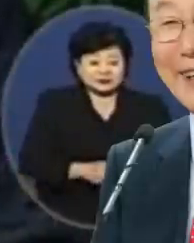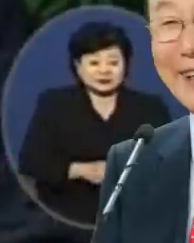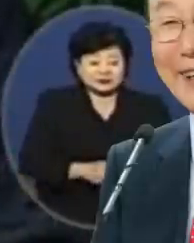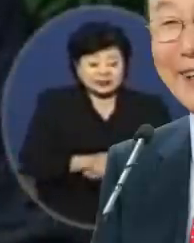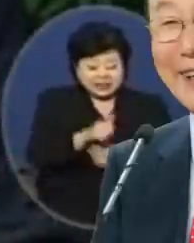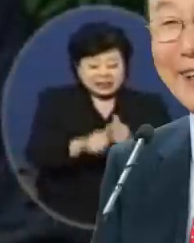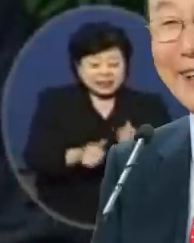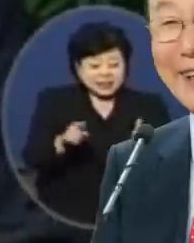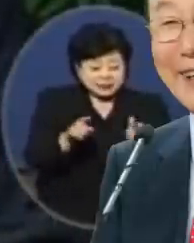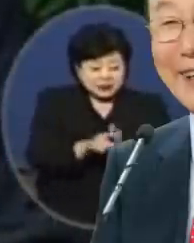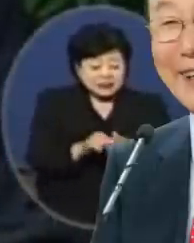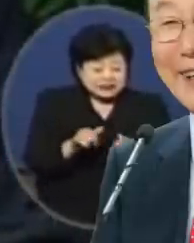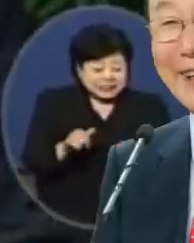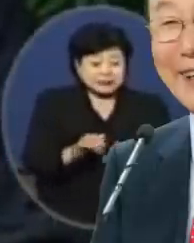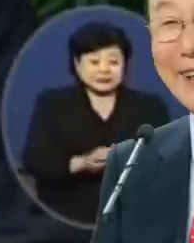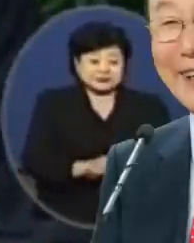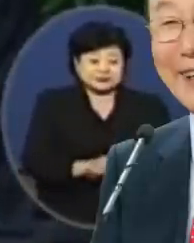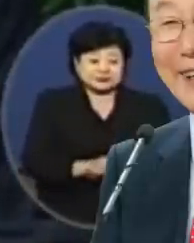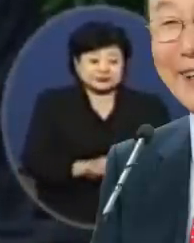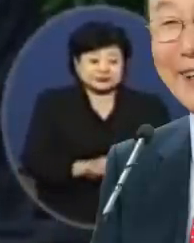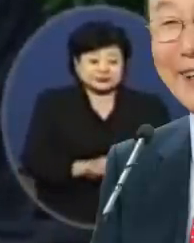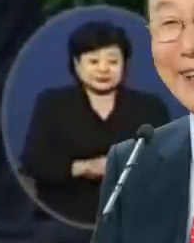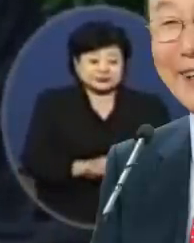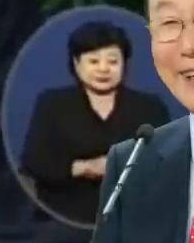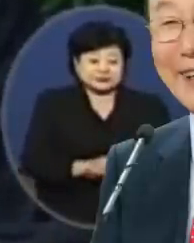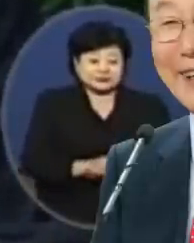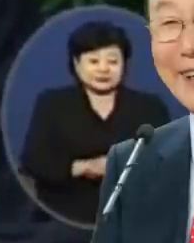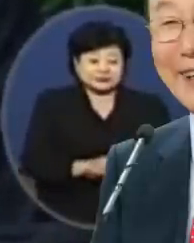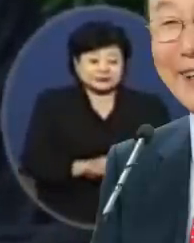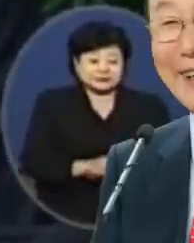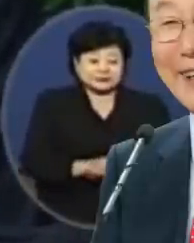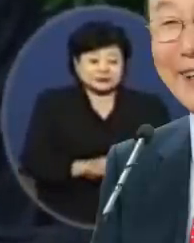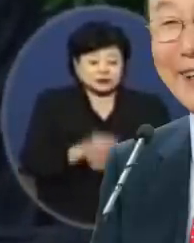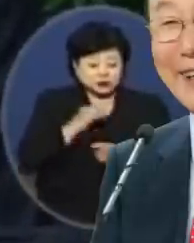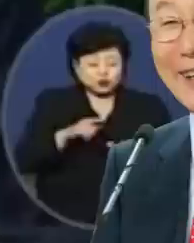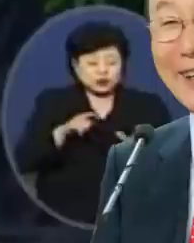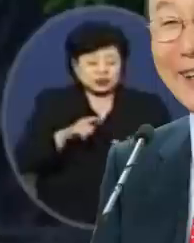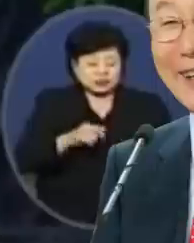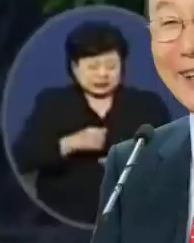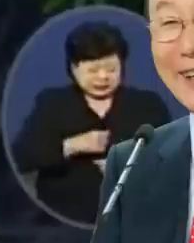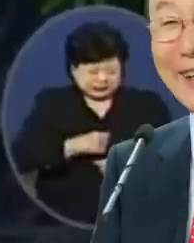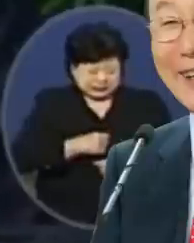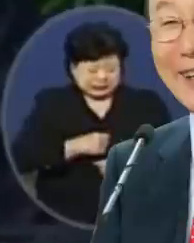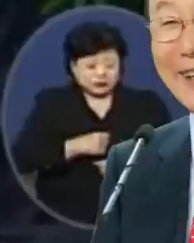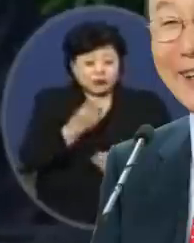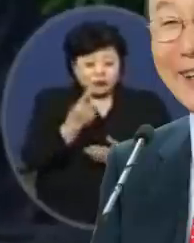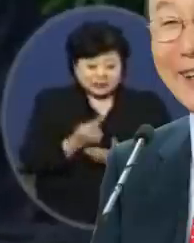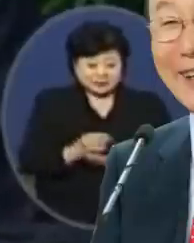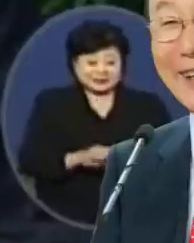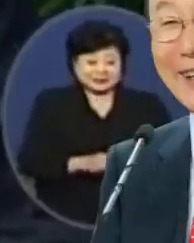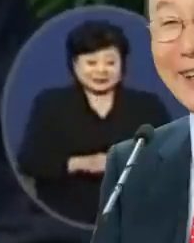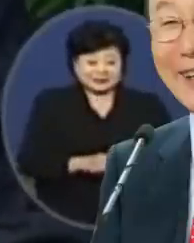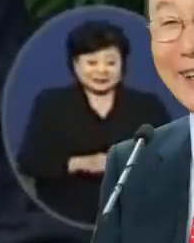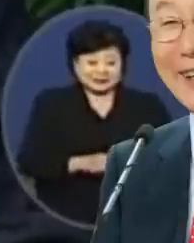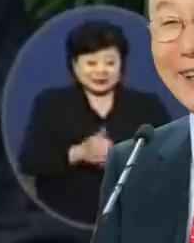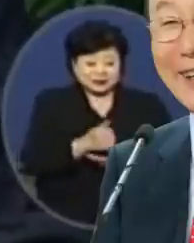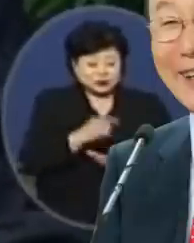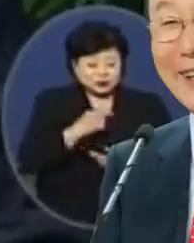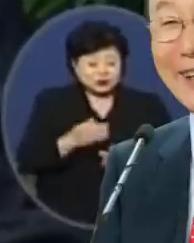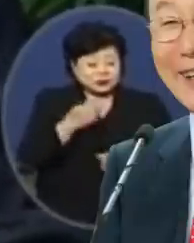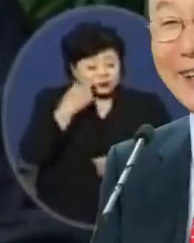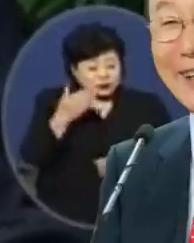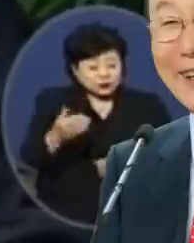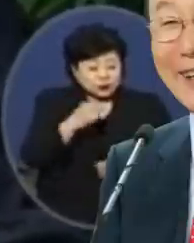여러분은 하나님 믿는 사람들 아닙니까? 성수주의라고 나왔지 않습니까? 여러분이 주님께